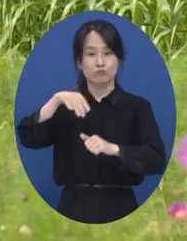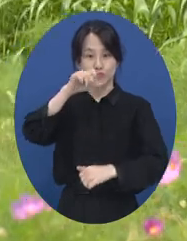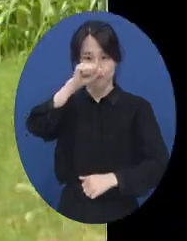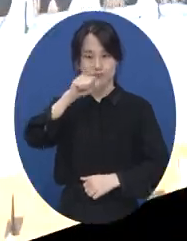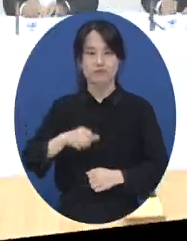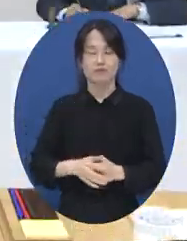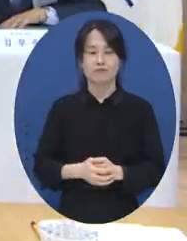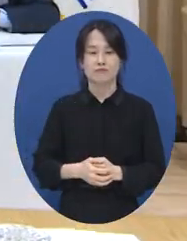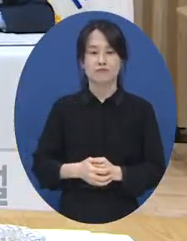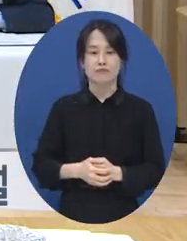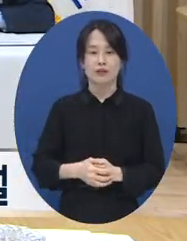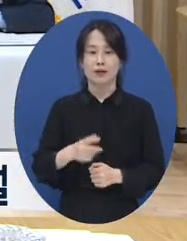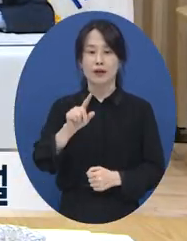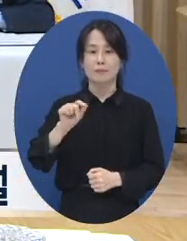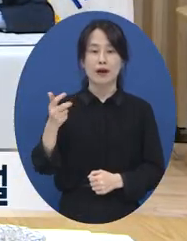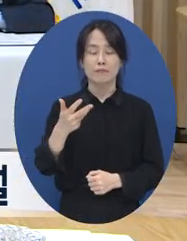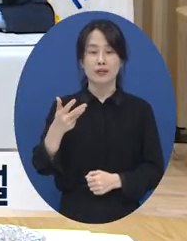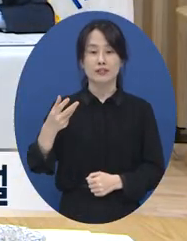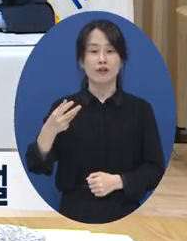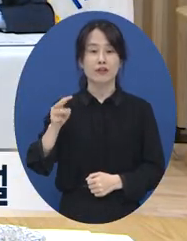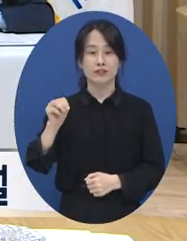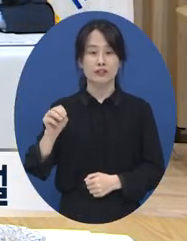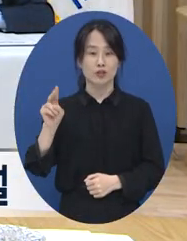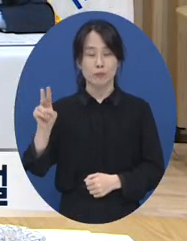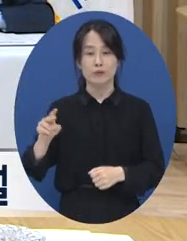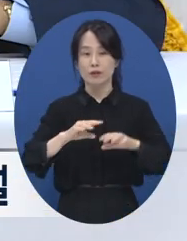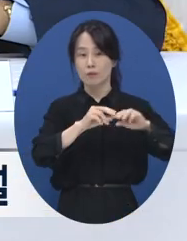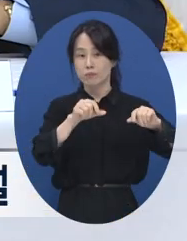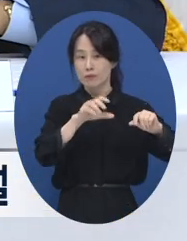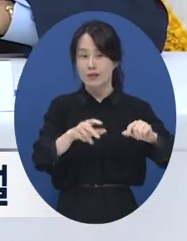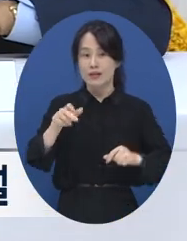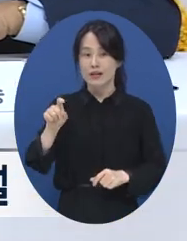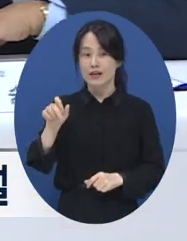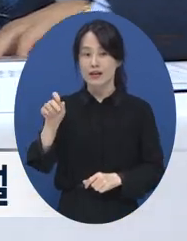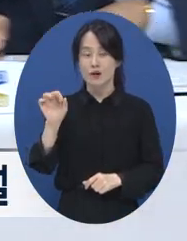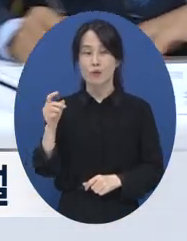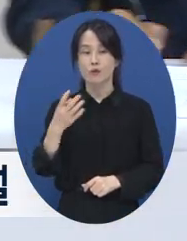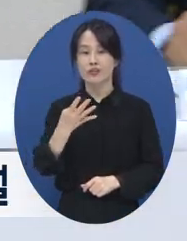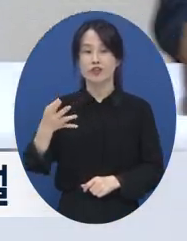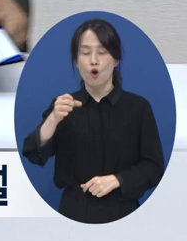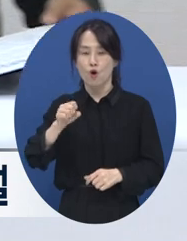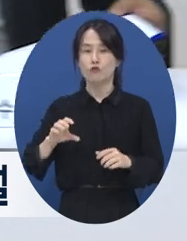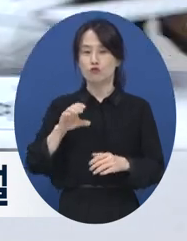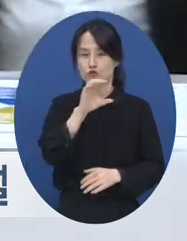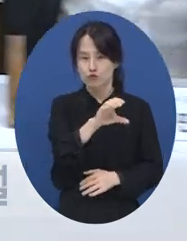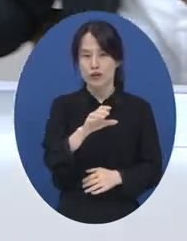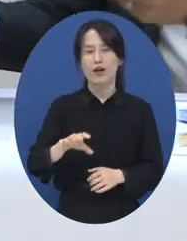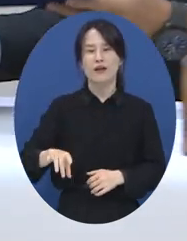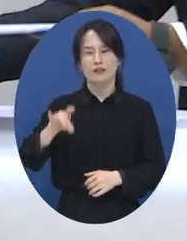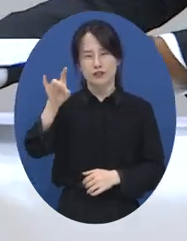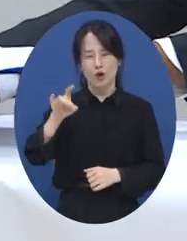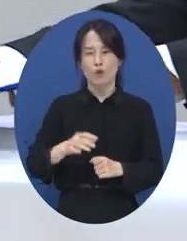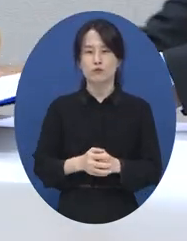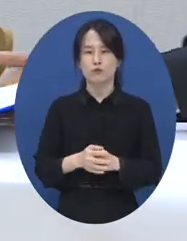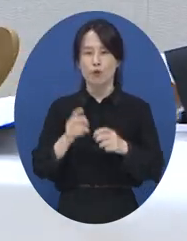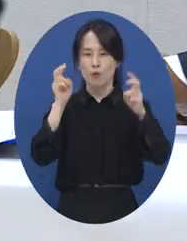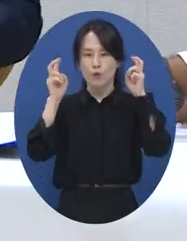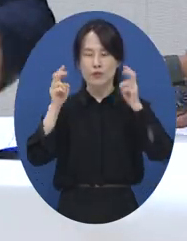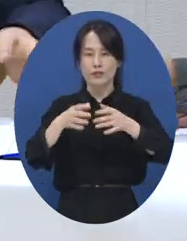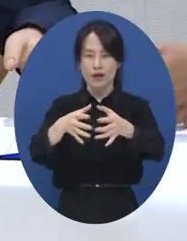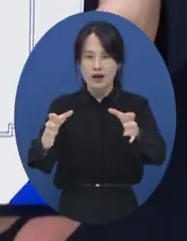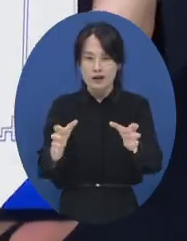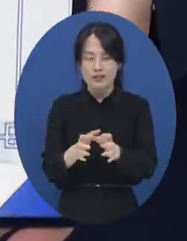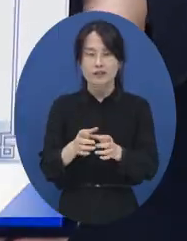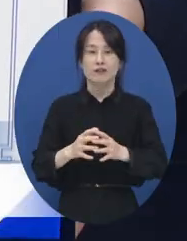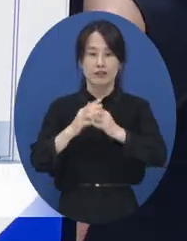좋습니다 이것 만 8천 오색 5m 부채 카카오가 4000억원을 투자해 첫 데이터센터와 산학협력 시설을 건설